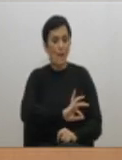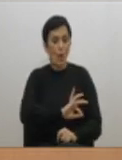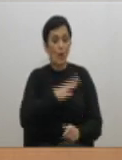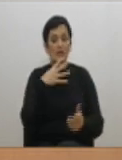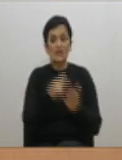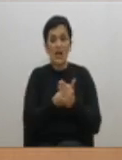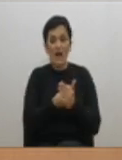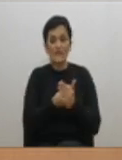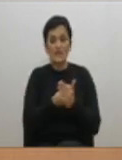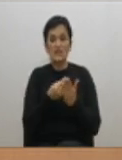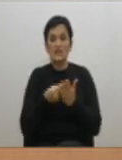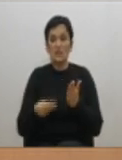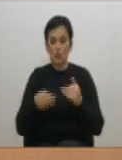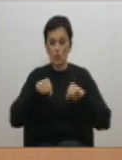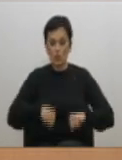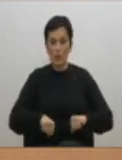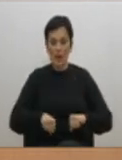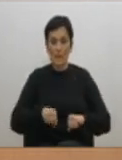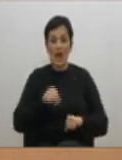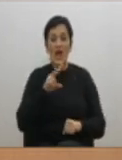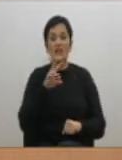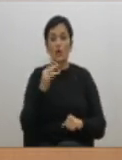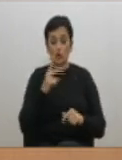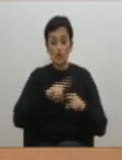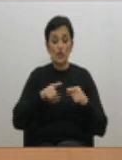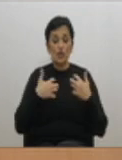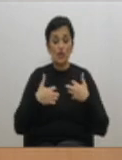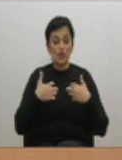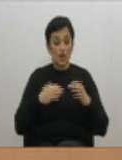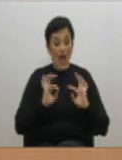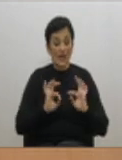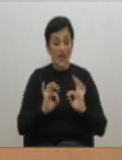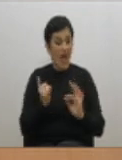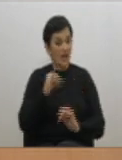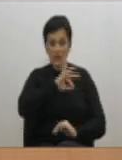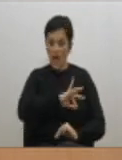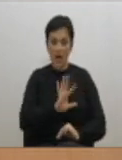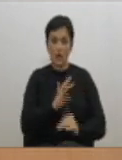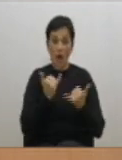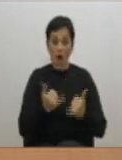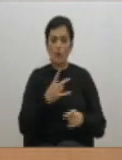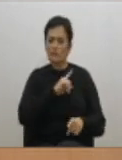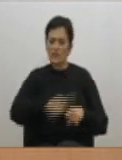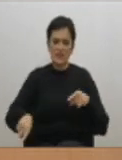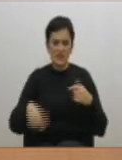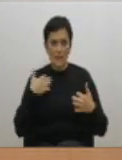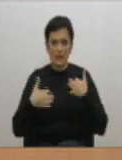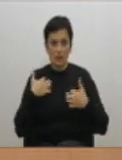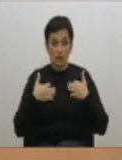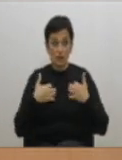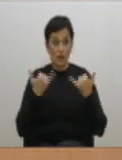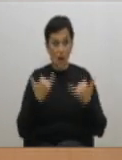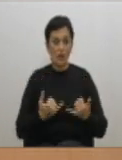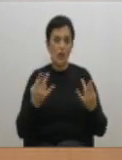თავისი დისკრეციული უფლება. ლათინური შეგონება იჩქარე ნელა, ახლა არ გამოდგება. ახლა უნდა იჩქაროთ სწრაფად, ახლა